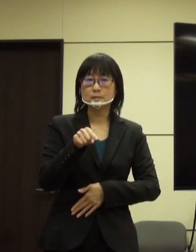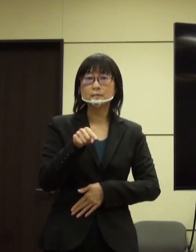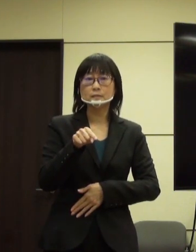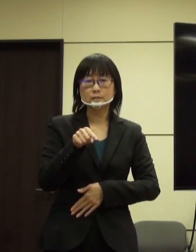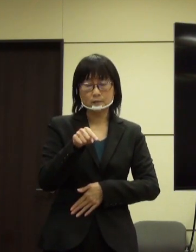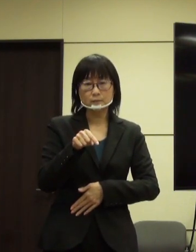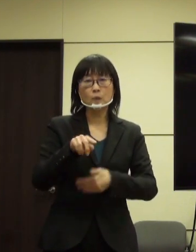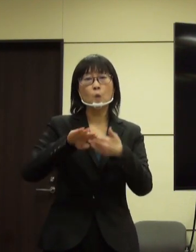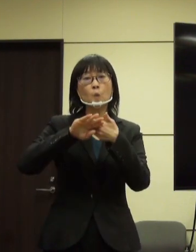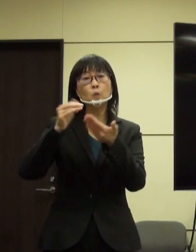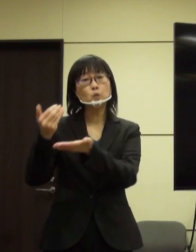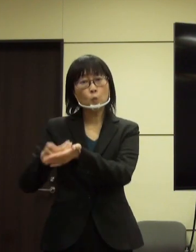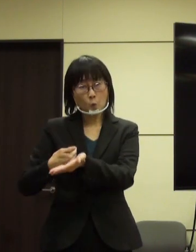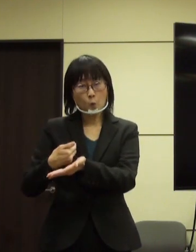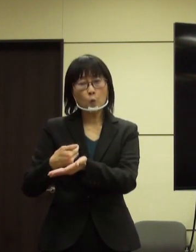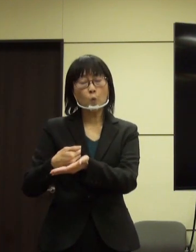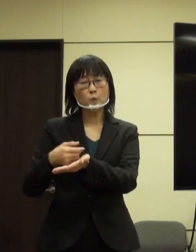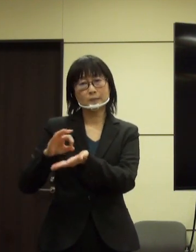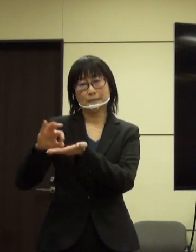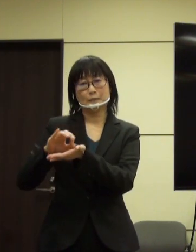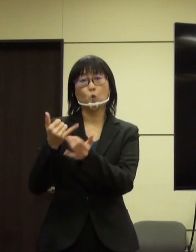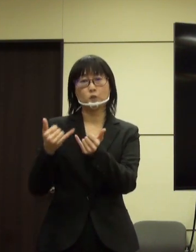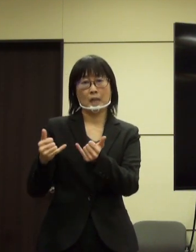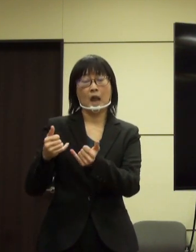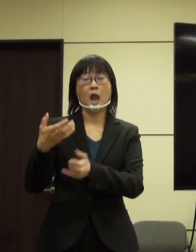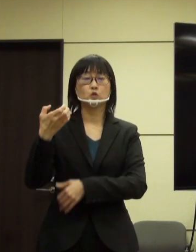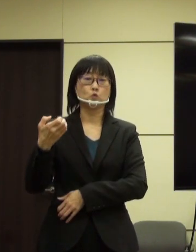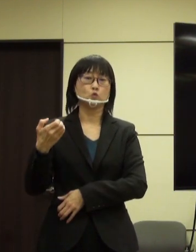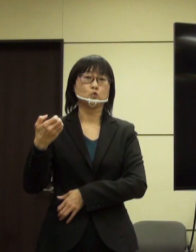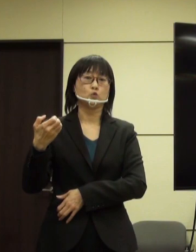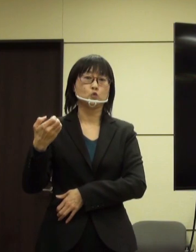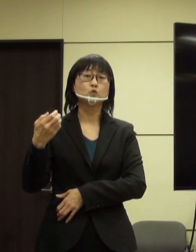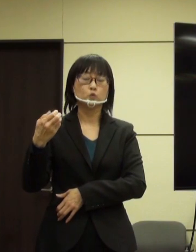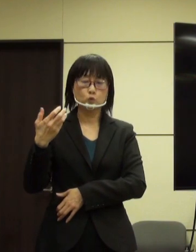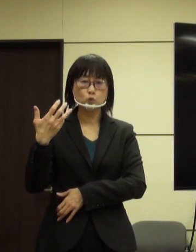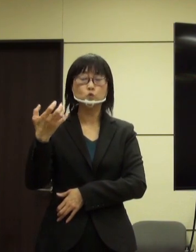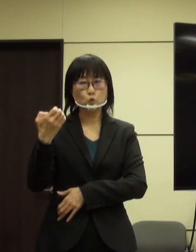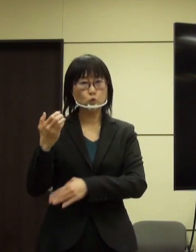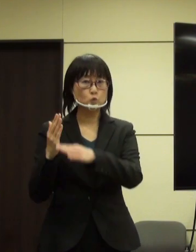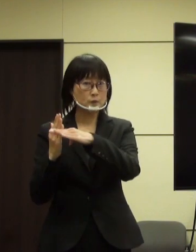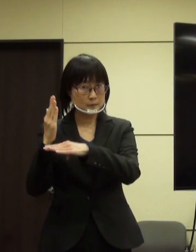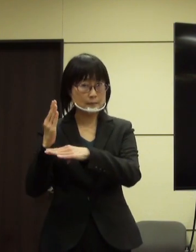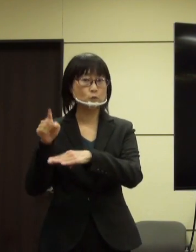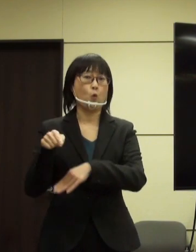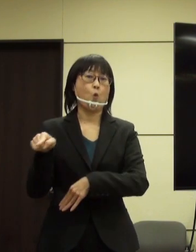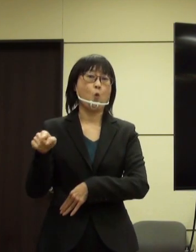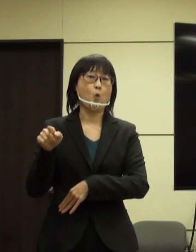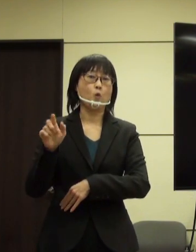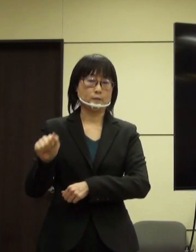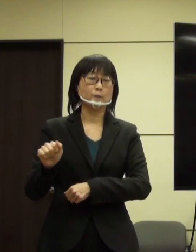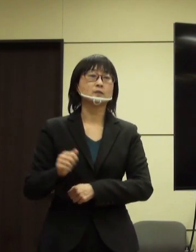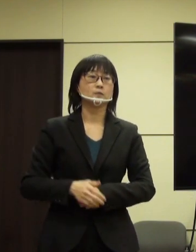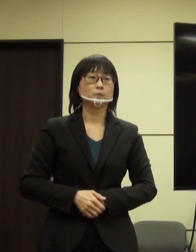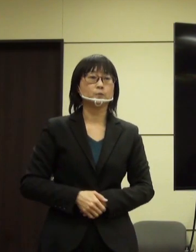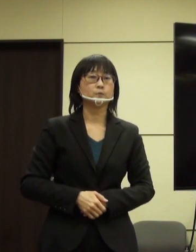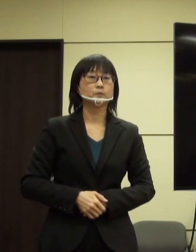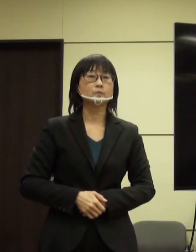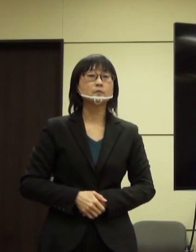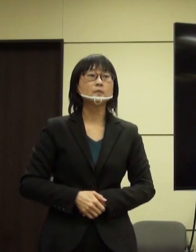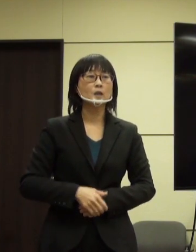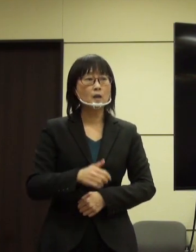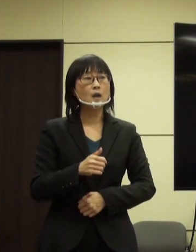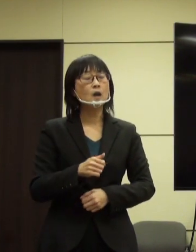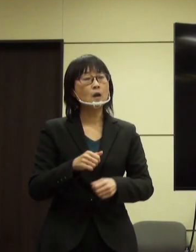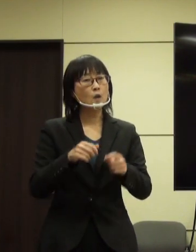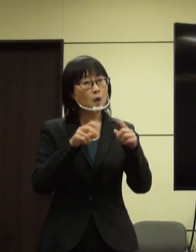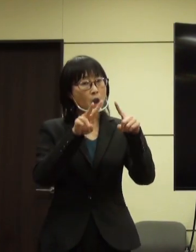という形になりますこの施設の表現としては介護施設通所の介護する高齢者の介護